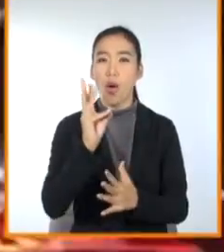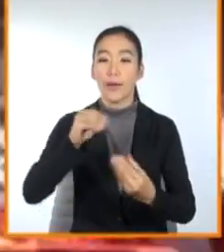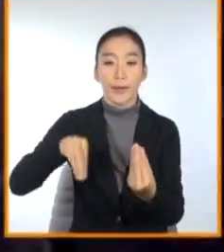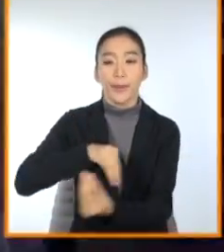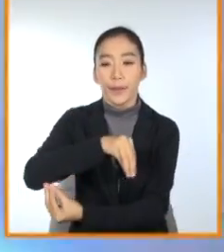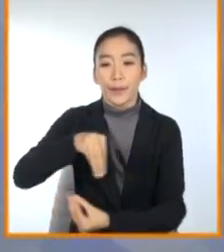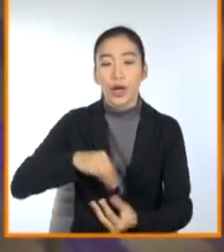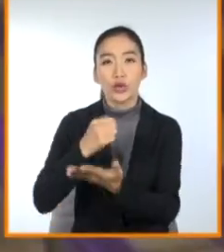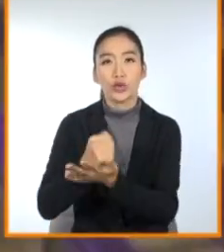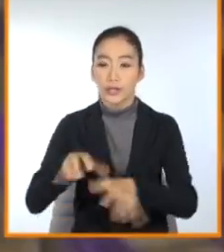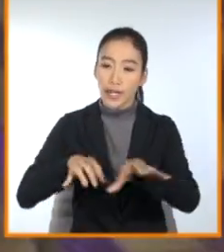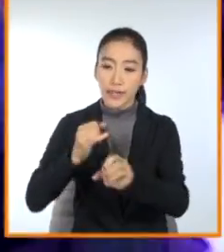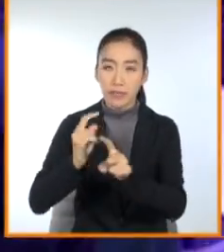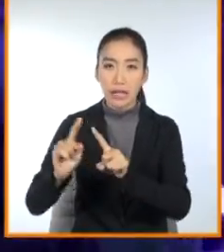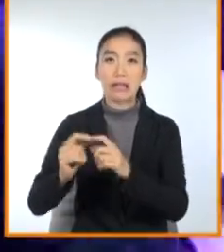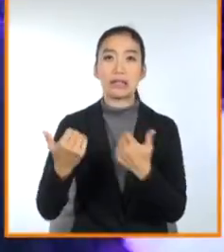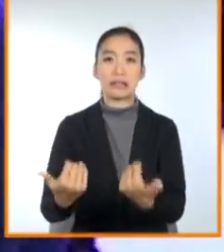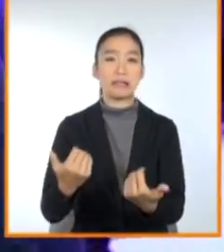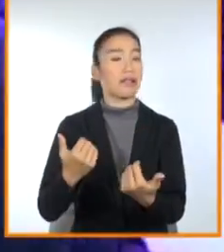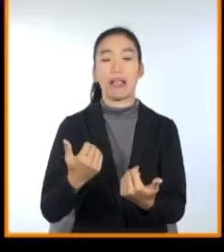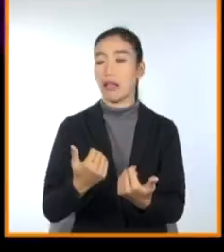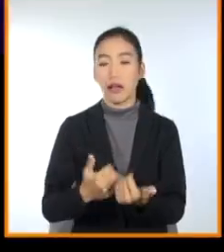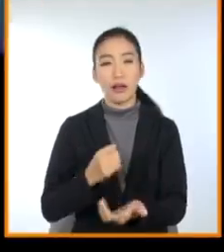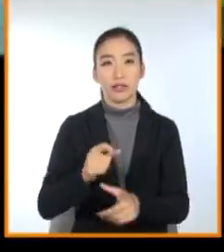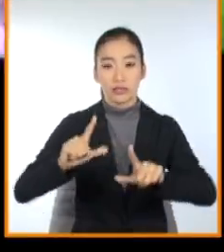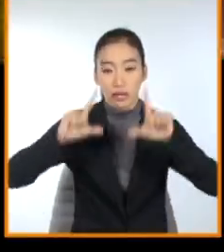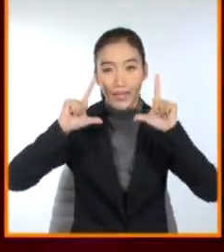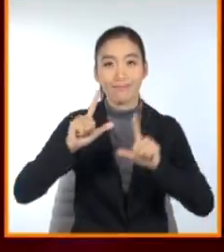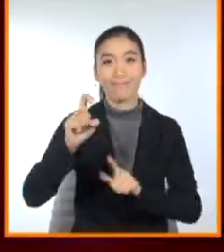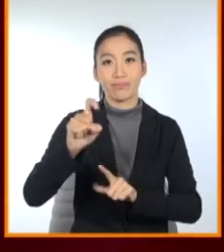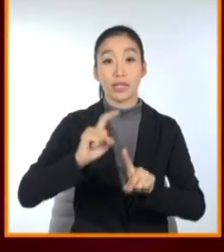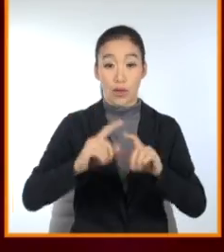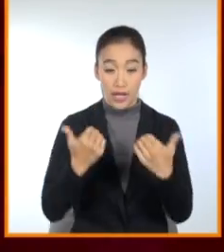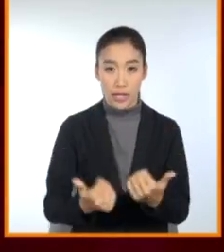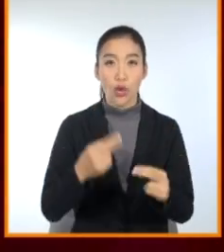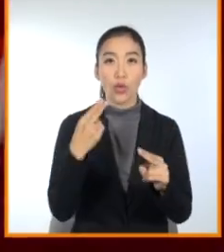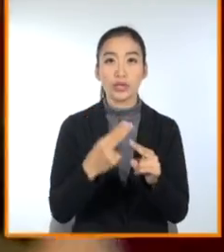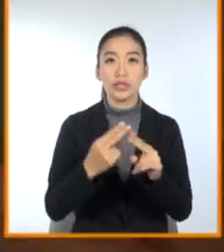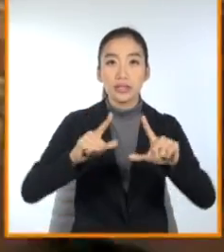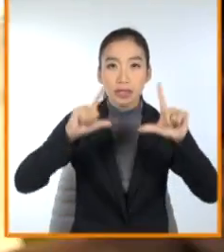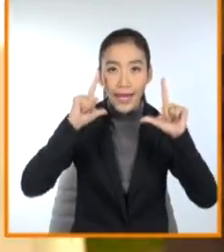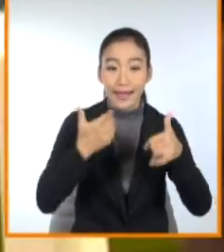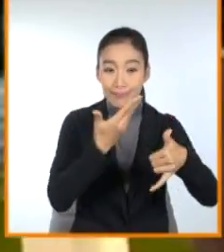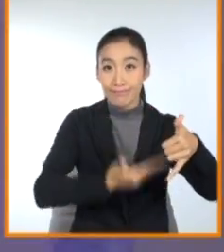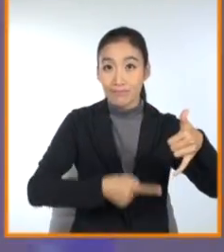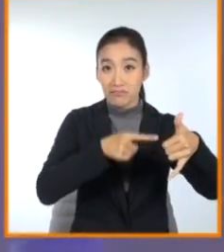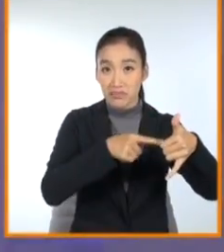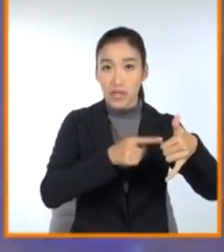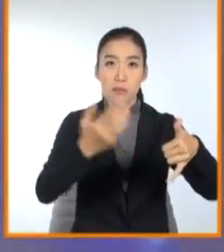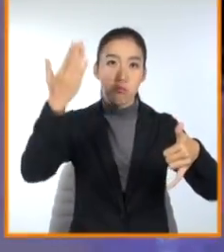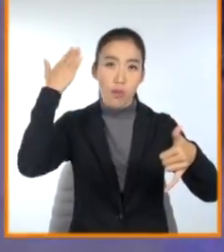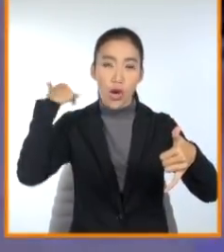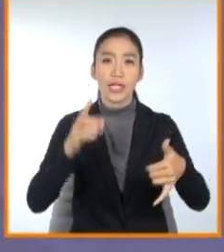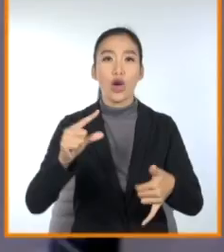มายิ่งใหญ่ได้อีกแม้แต่มาริสาเมเยอร์ CEO หญิงคนล่าสุดที่เคยมีบทบาทสำคัญในการสร้างความสำเร็จให้แก่